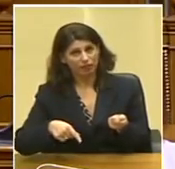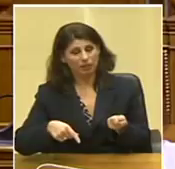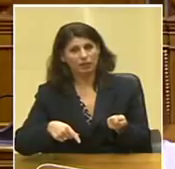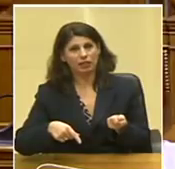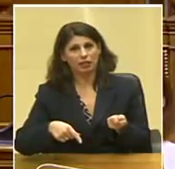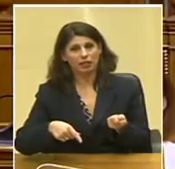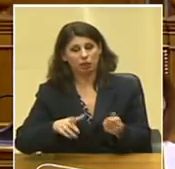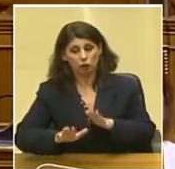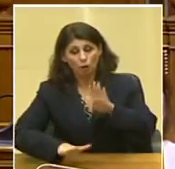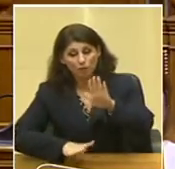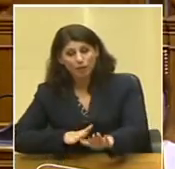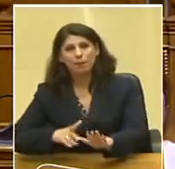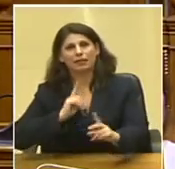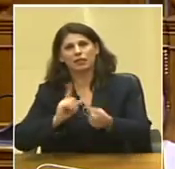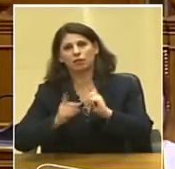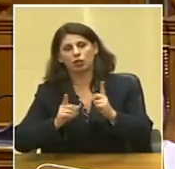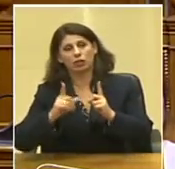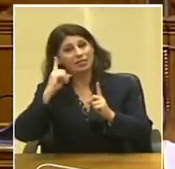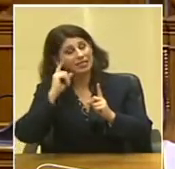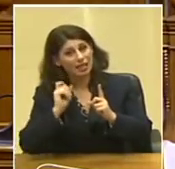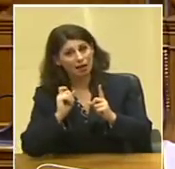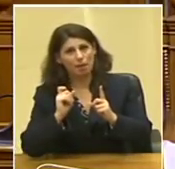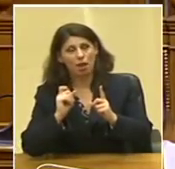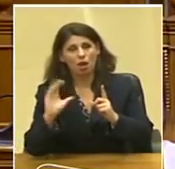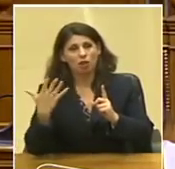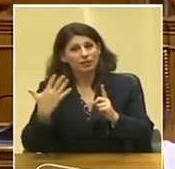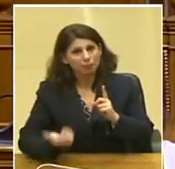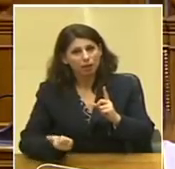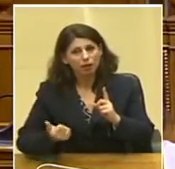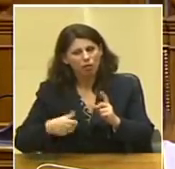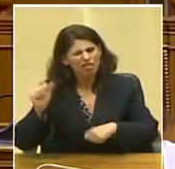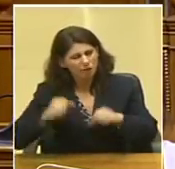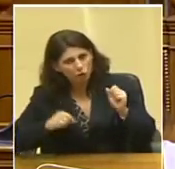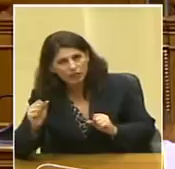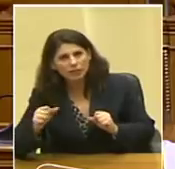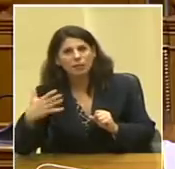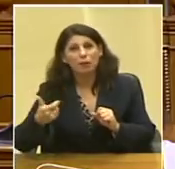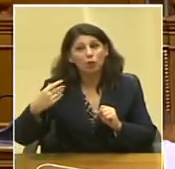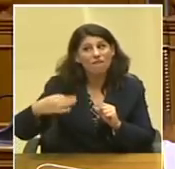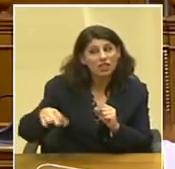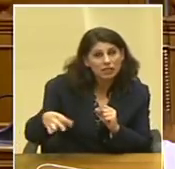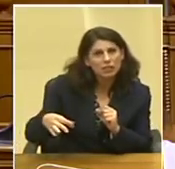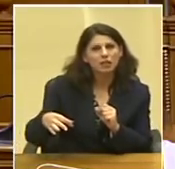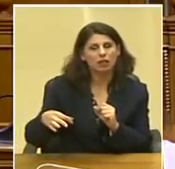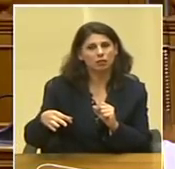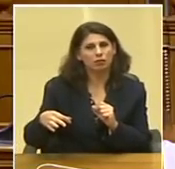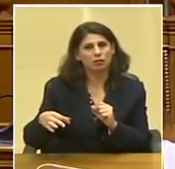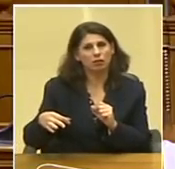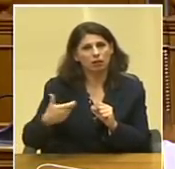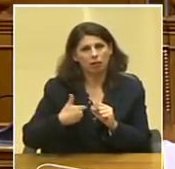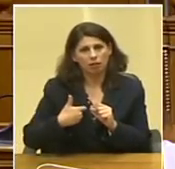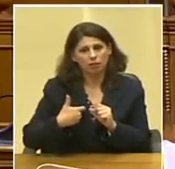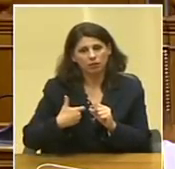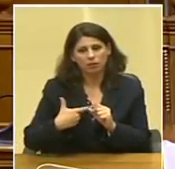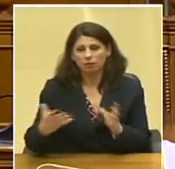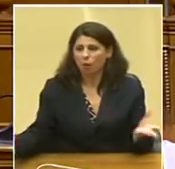της συμφωνίας, γνωρίζαμε ότι υπάρχουν διαφωνίες, ότι υπάρχουν ευαισθησίες. Εμείς δεν